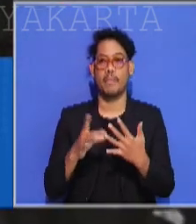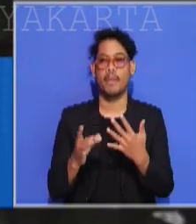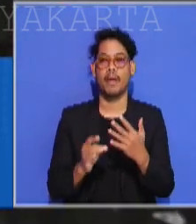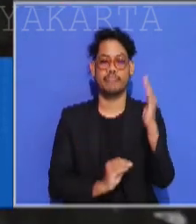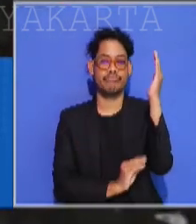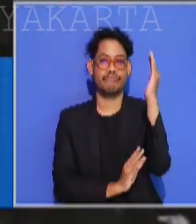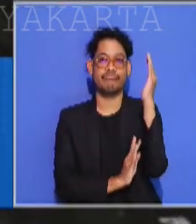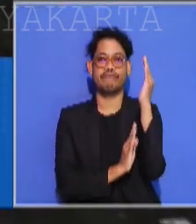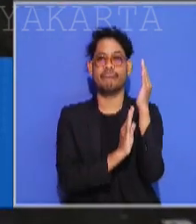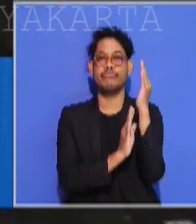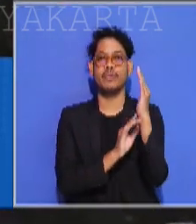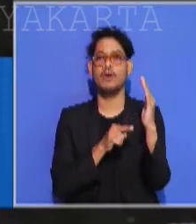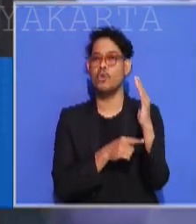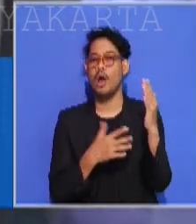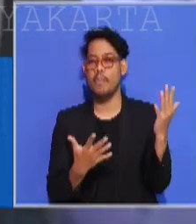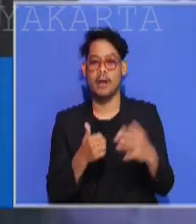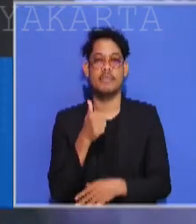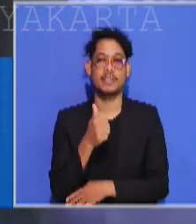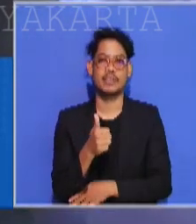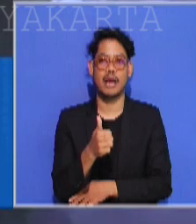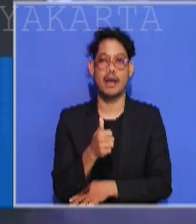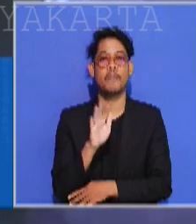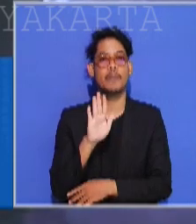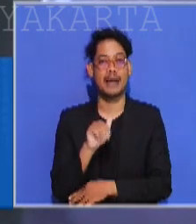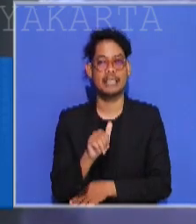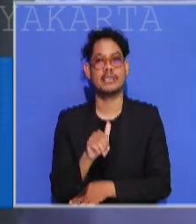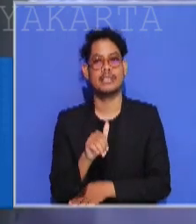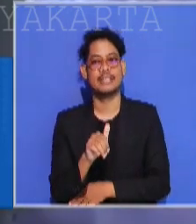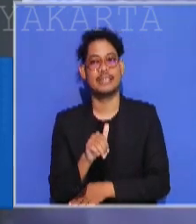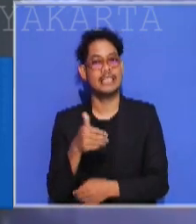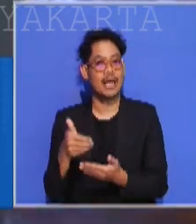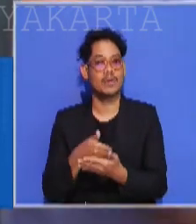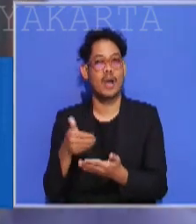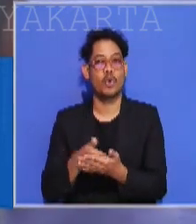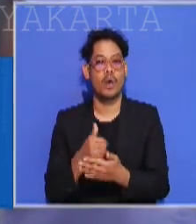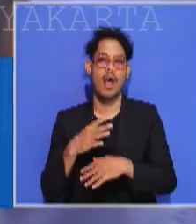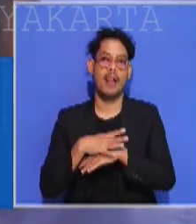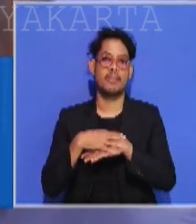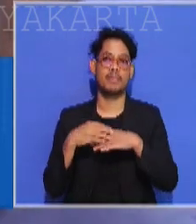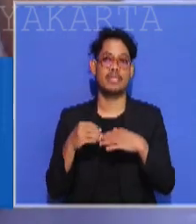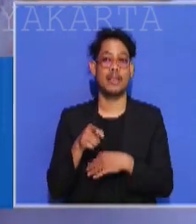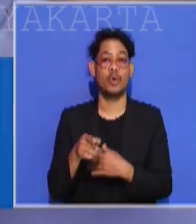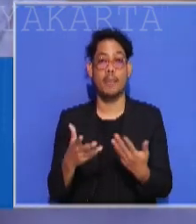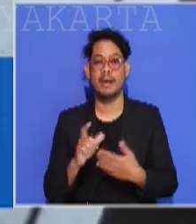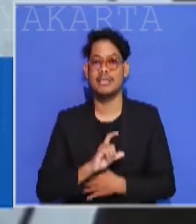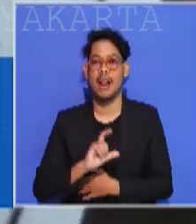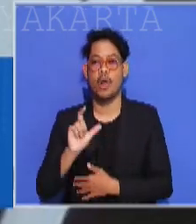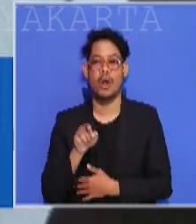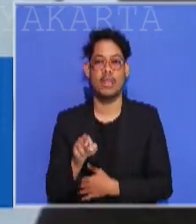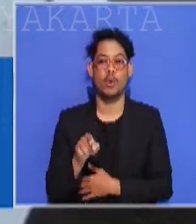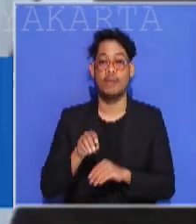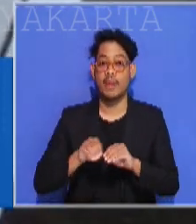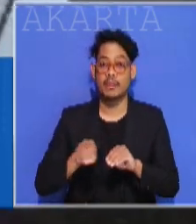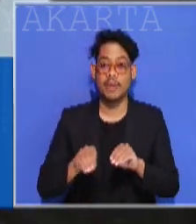ngasilaken produksi janganan organik. Wolkaponik niko njamboraken budaya taneman kalian ngingah ulam.